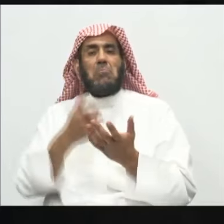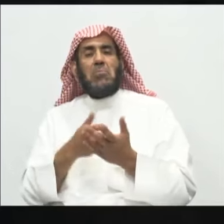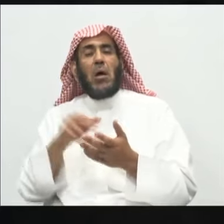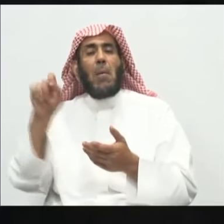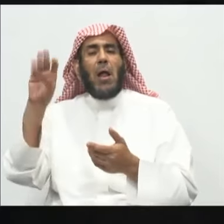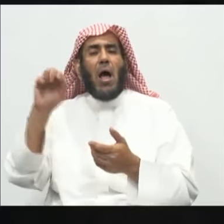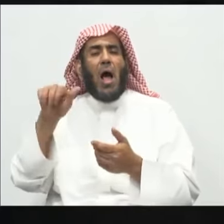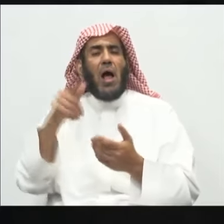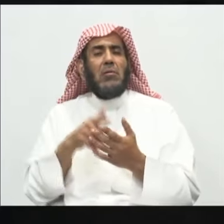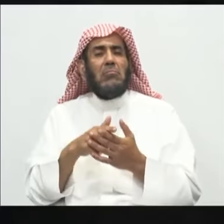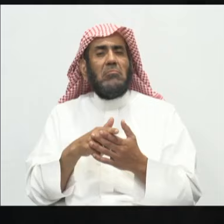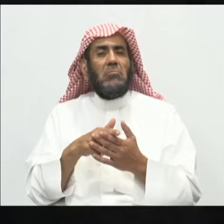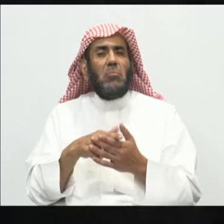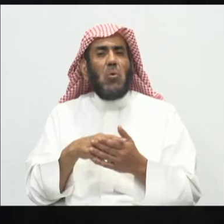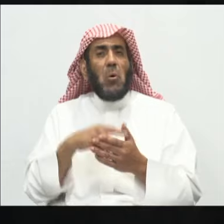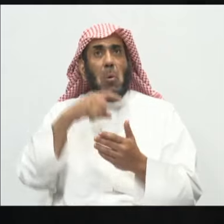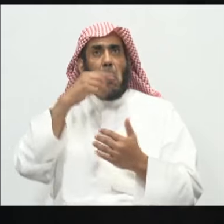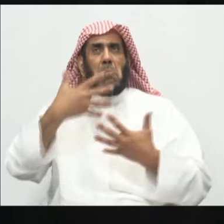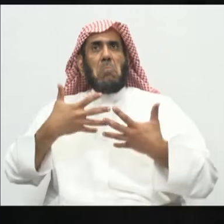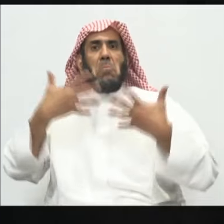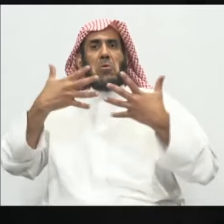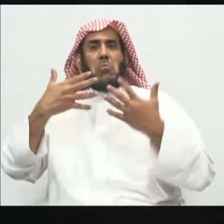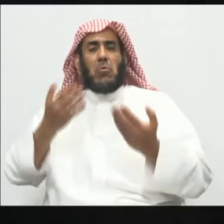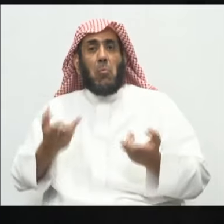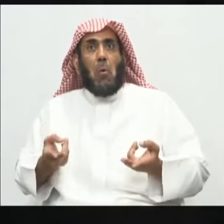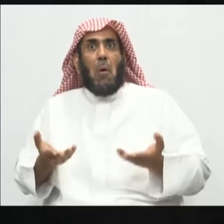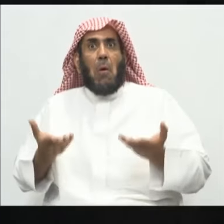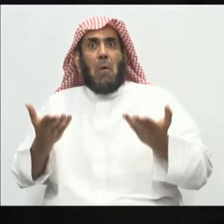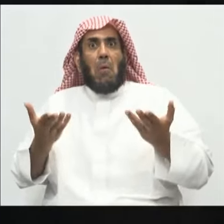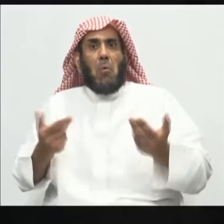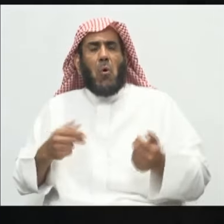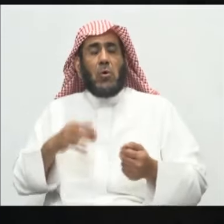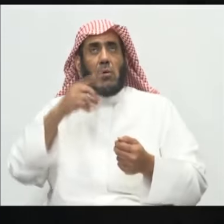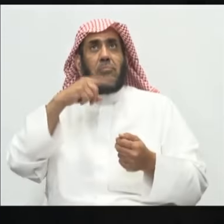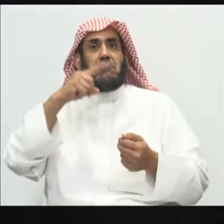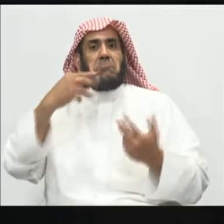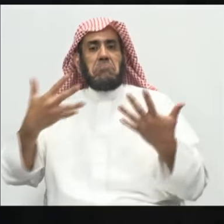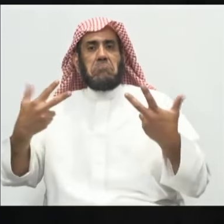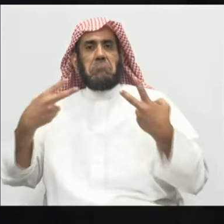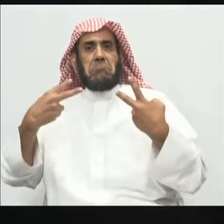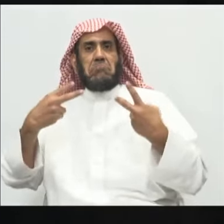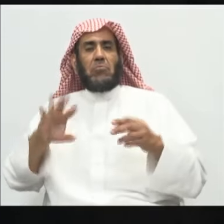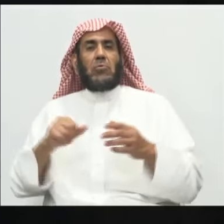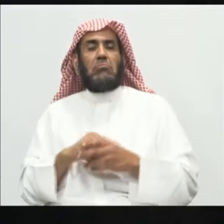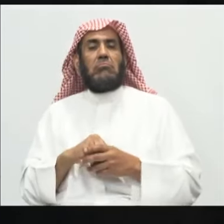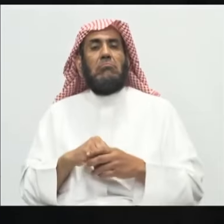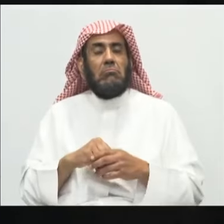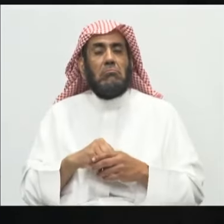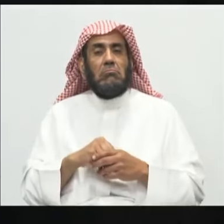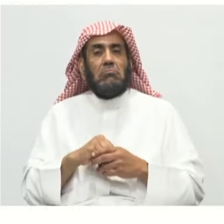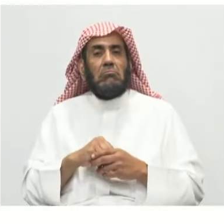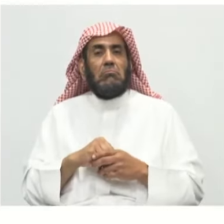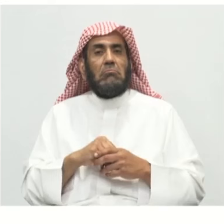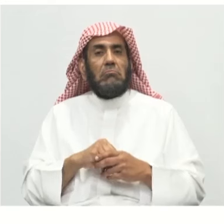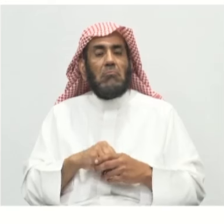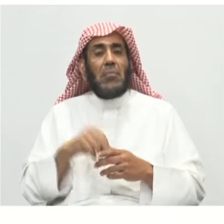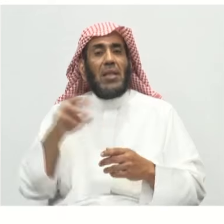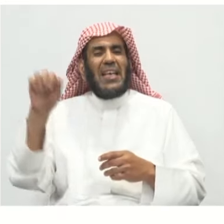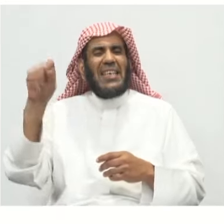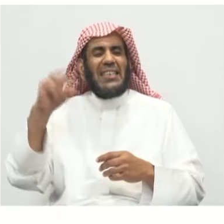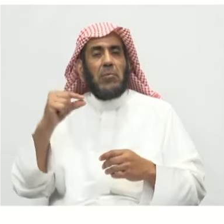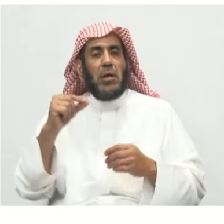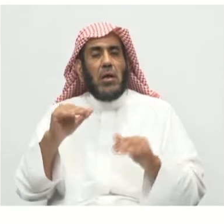سوره لقمان مرحم معنى معجبا بنفسه المعجب يعجب او بنفسه اقصد هنا